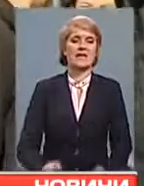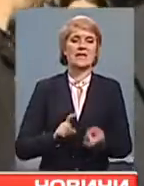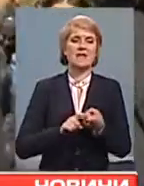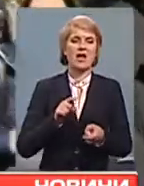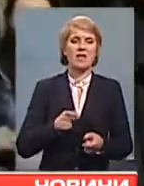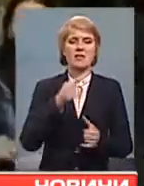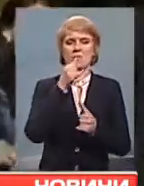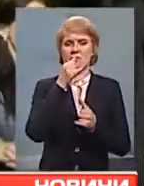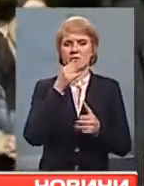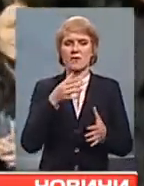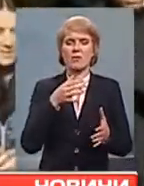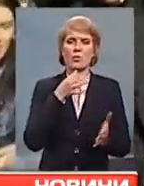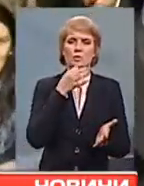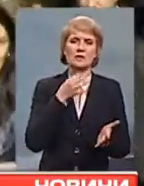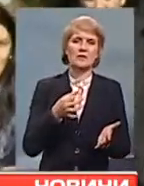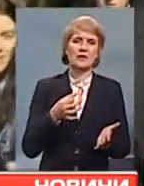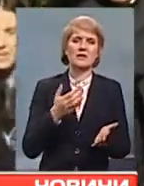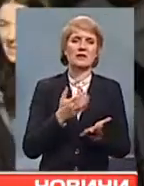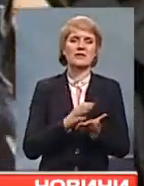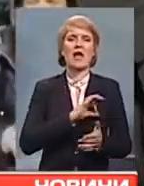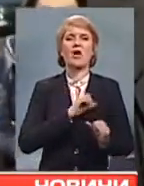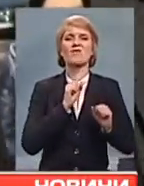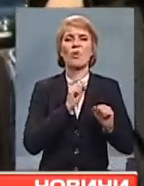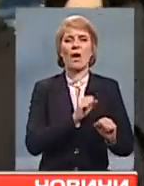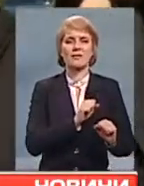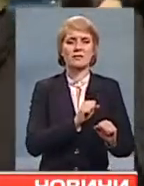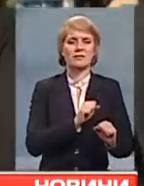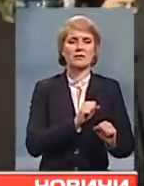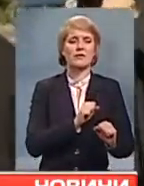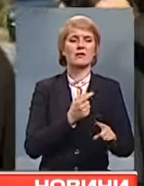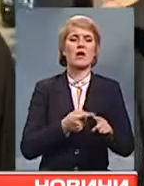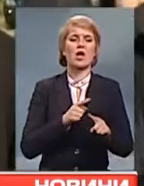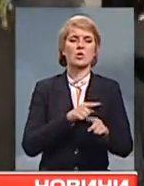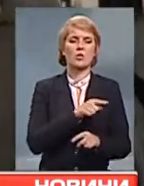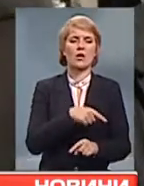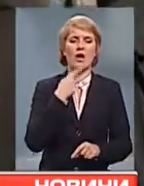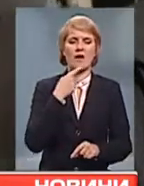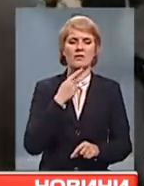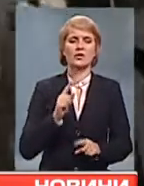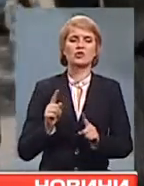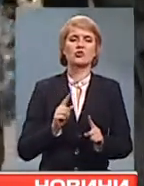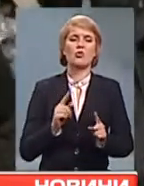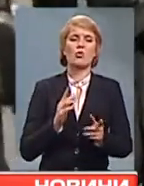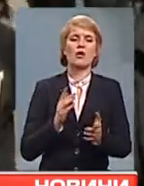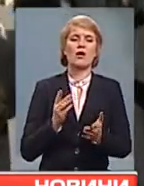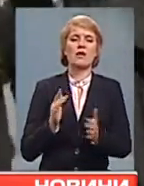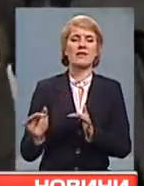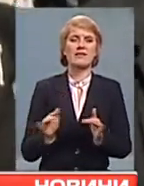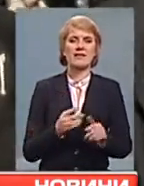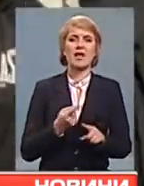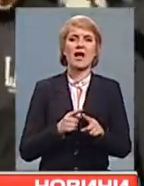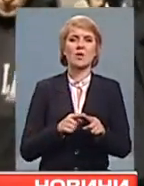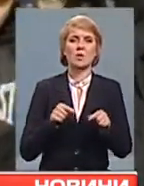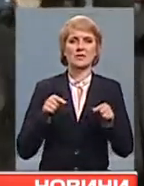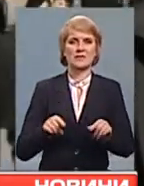могу сказать реакции. Есть адвокат, который говорит о том, что действия, которые сегодня